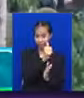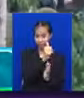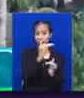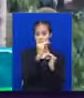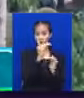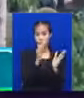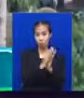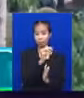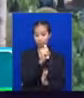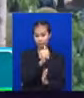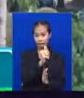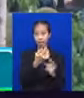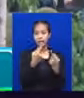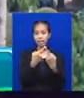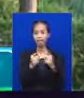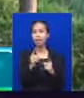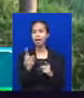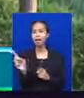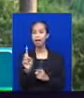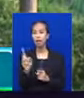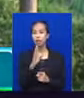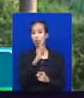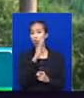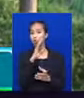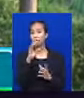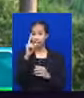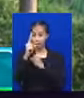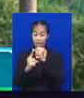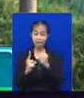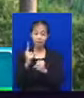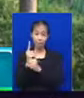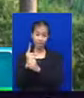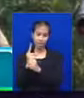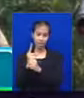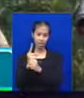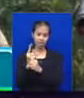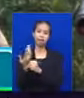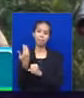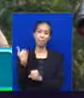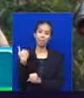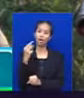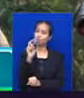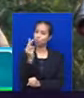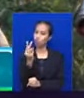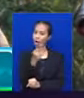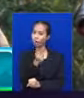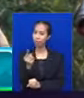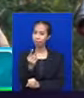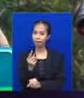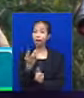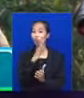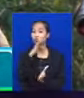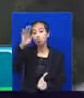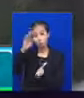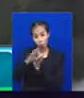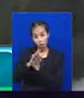ราะฉะนั้นถ้าภาพใหญ่ก็คือถ้าทั้งปีเนี่ยใช้มาตรการนี้ทั้งสองมาตรการก็จะรวมเป็น 30,000 บาท